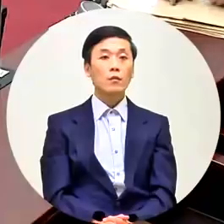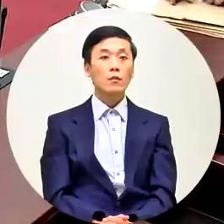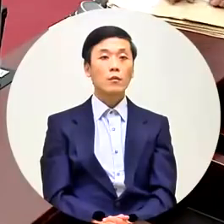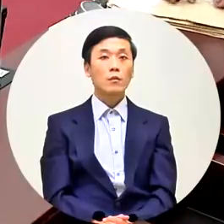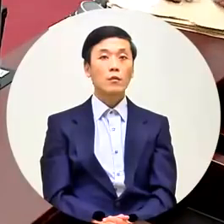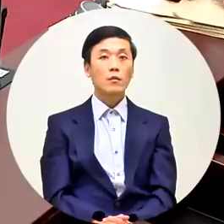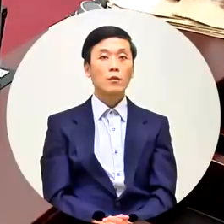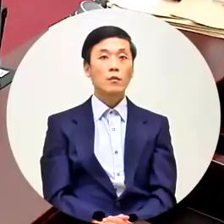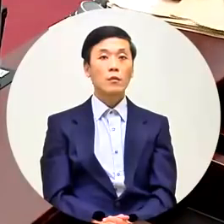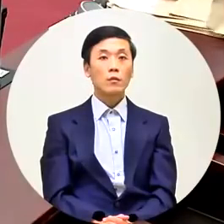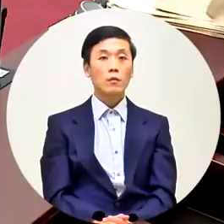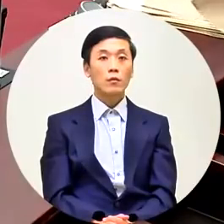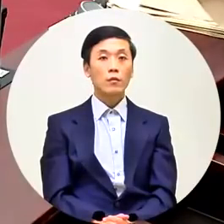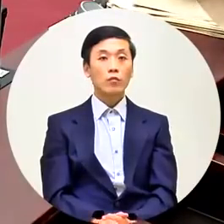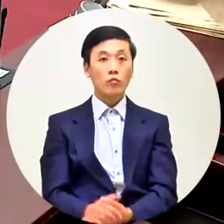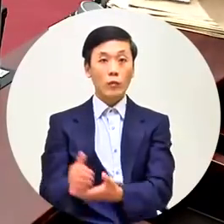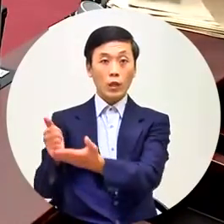启示投票轨。